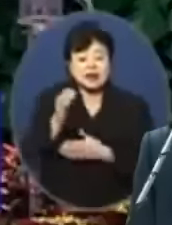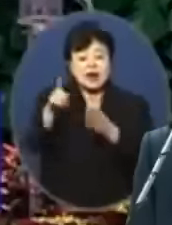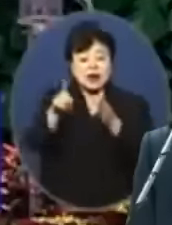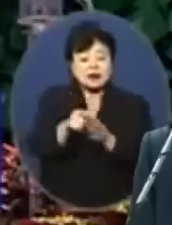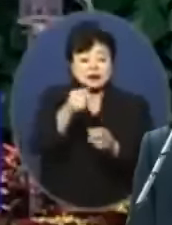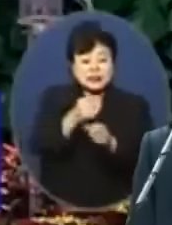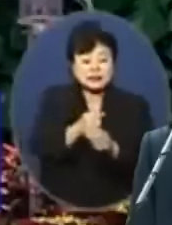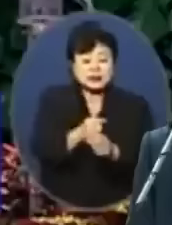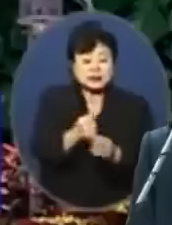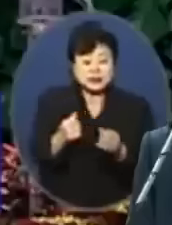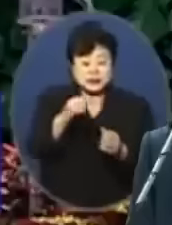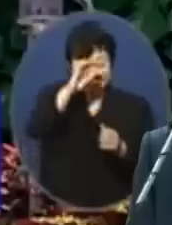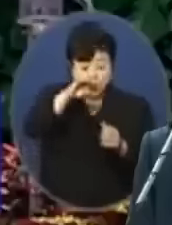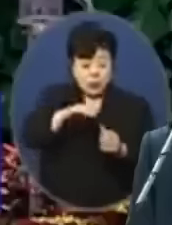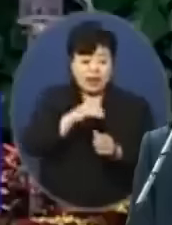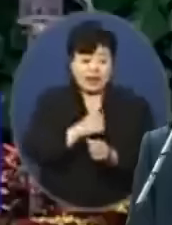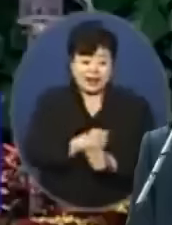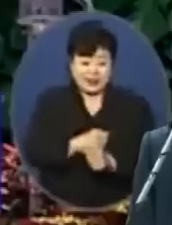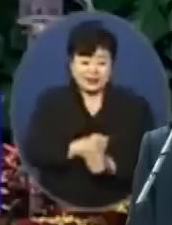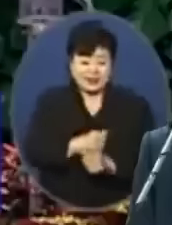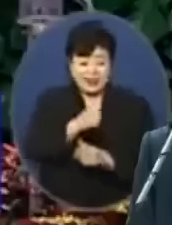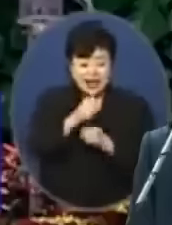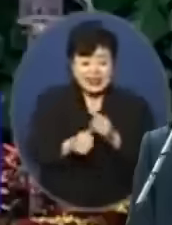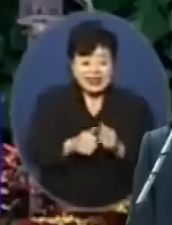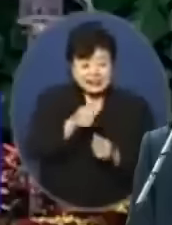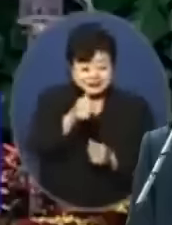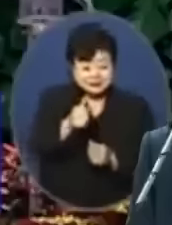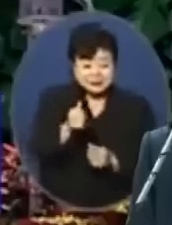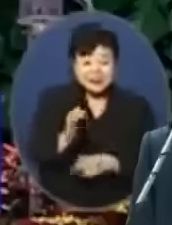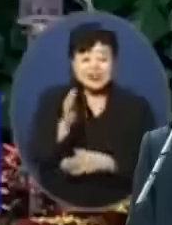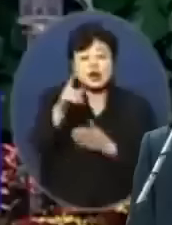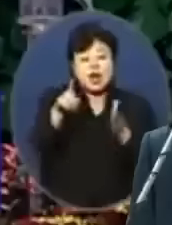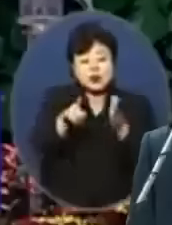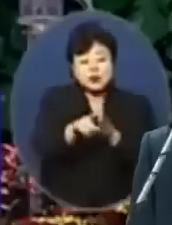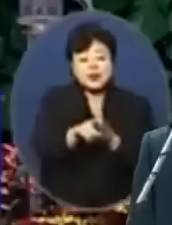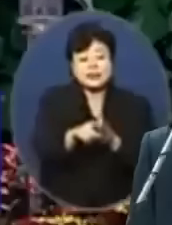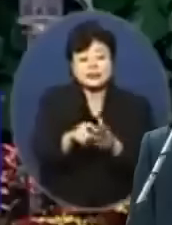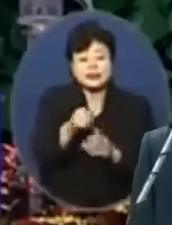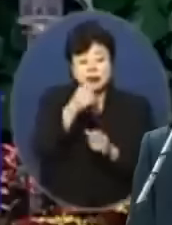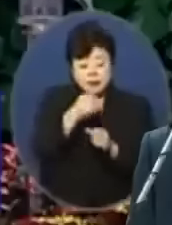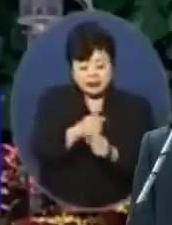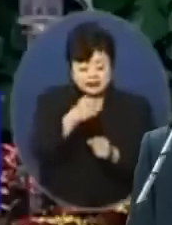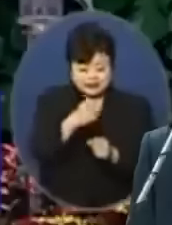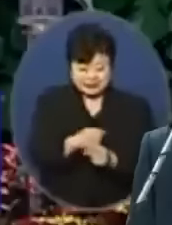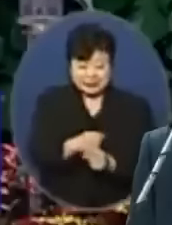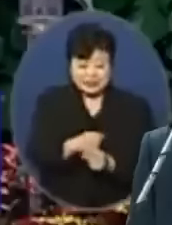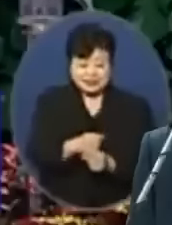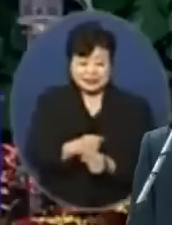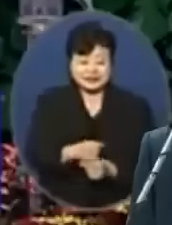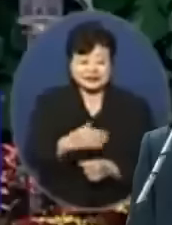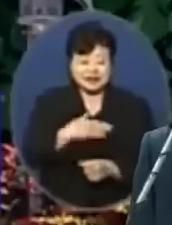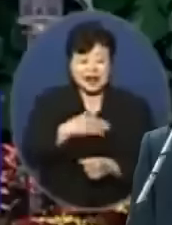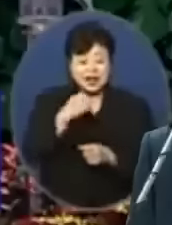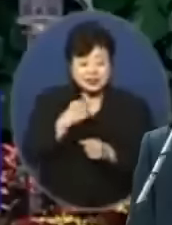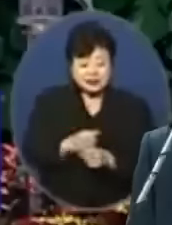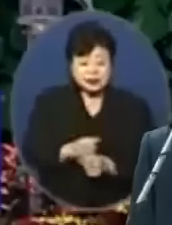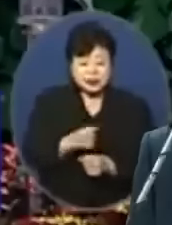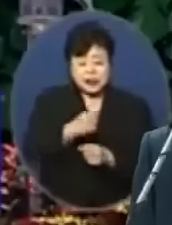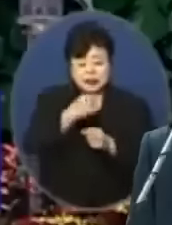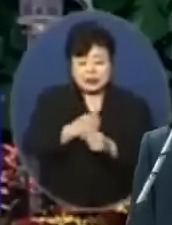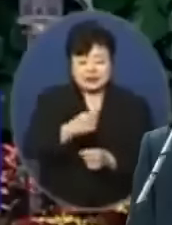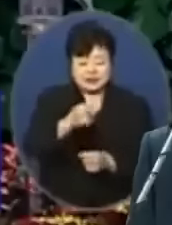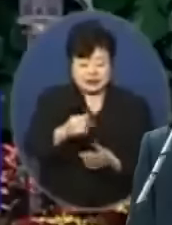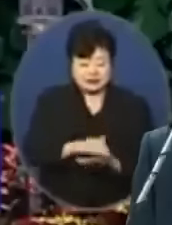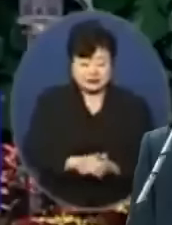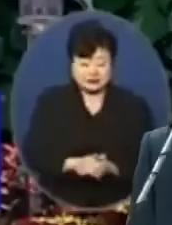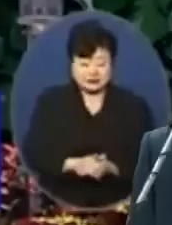영광을 위하여 창조하신 자를 오게 하라. 하나님 영광을 위해서 하나님이 지으신 것입니다. 그를 내가 지었고 그를 내가